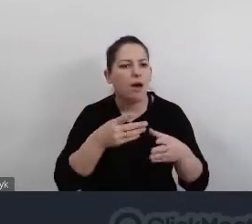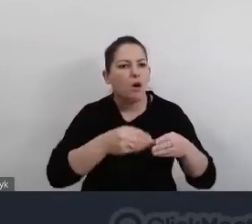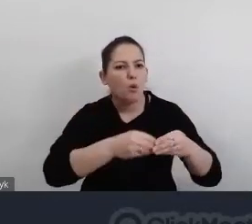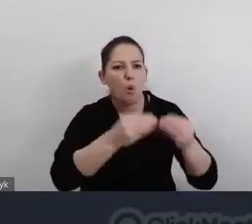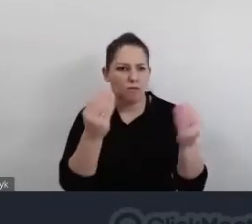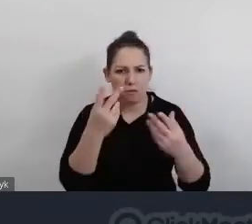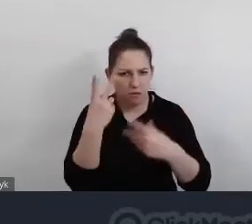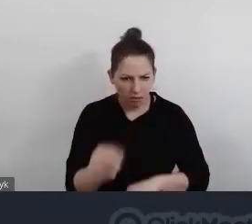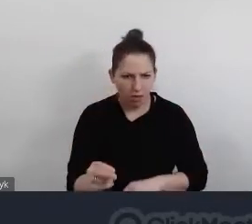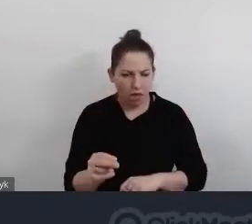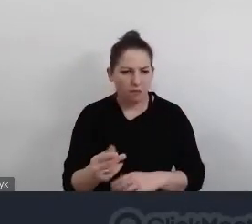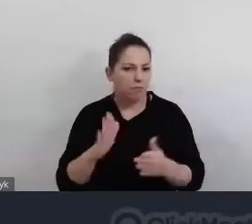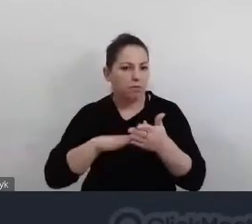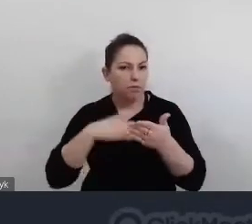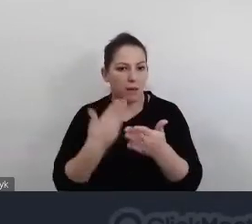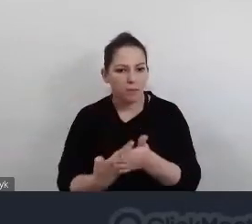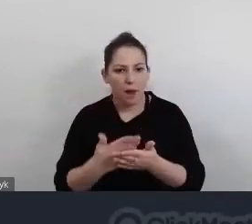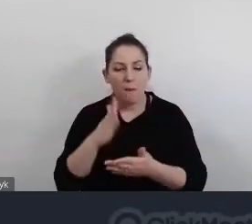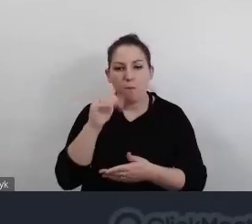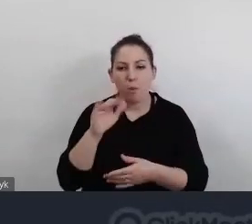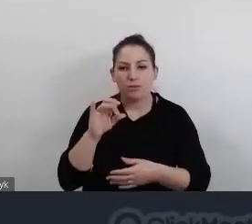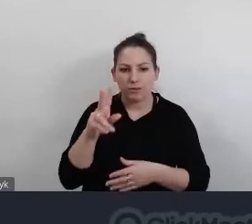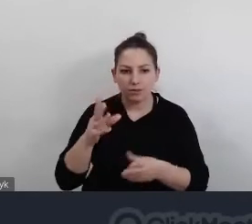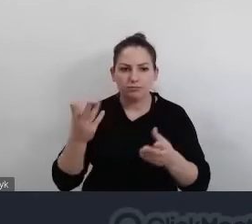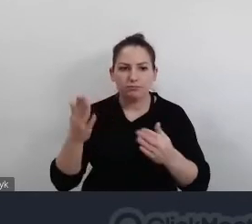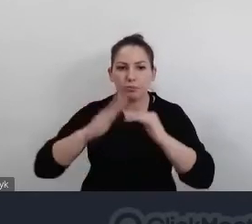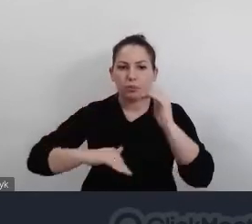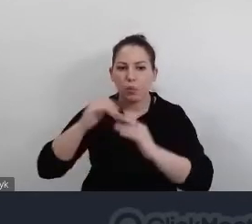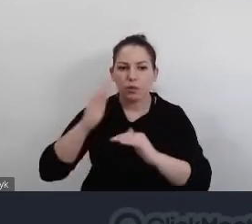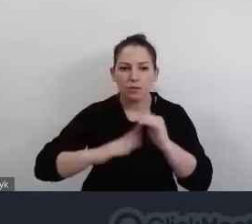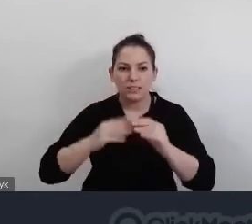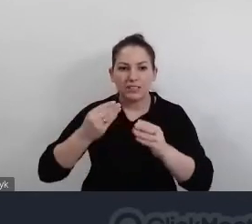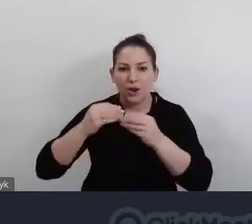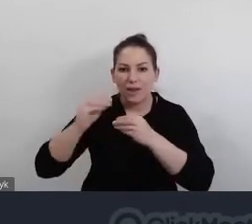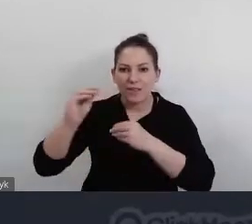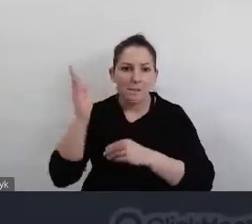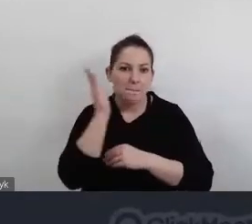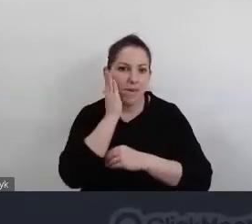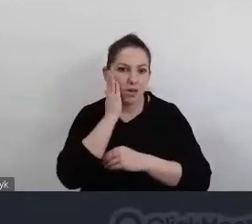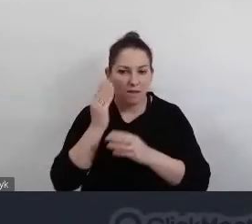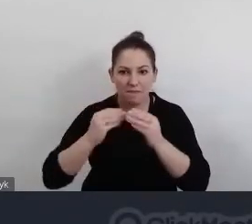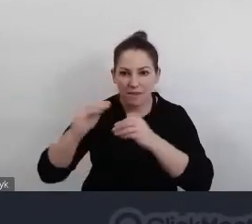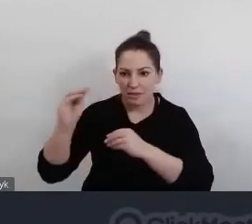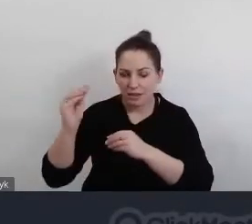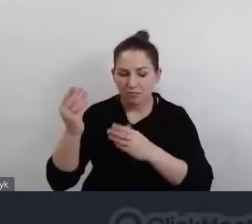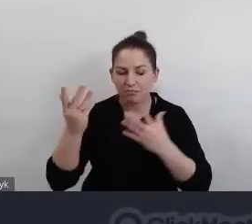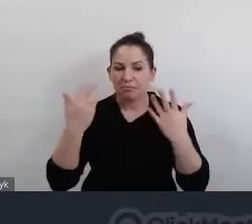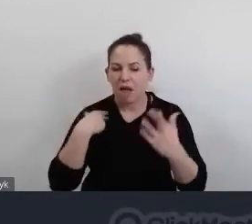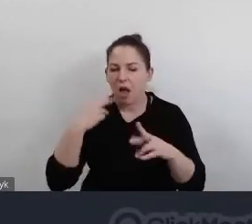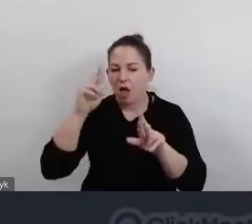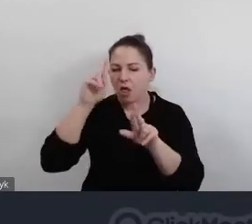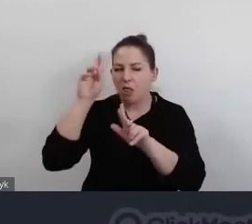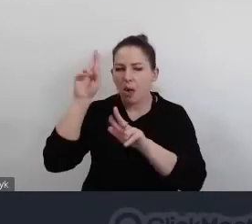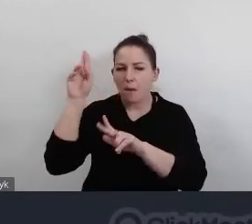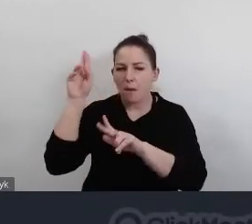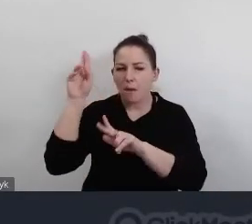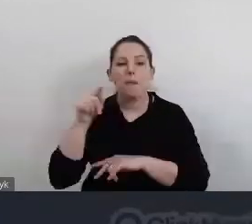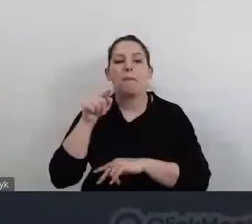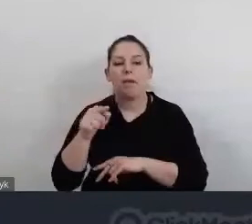Buzka. Na przykład w Buzku buduje się coraz więcej mieszkań. Domyślam się, że nie tylko